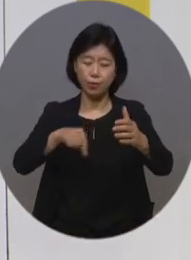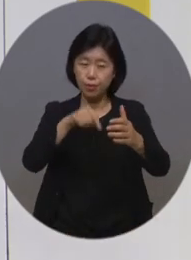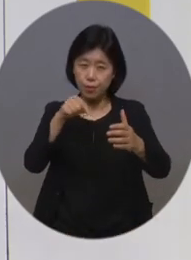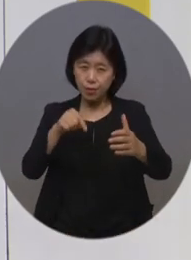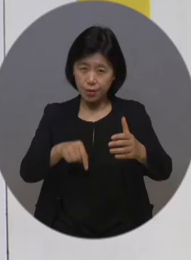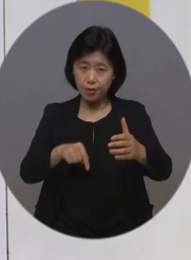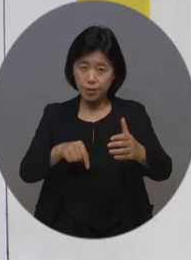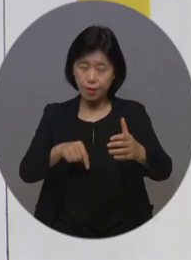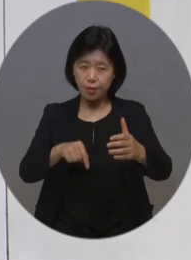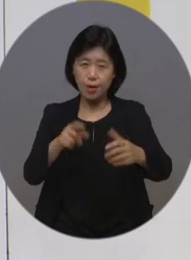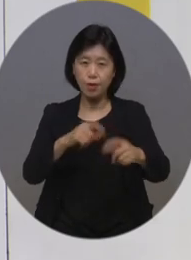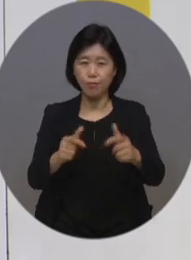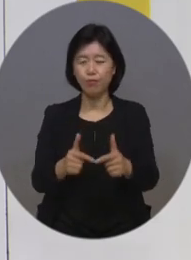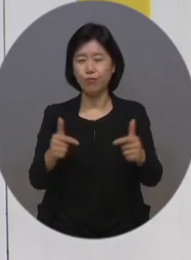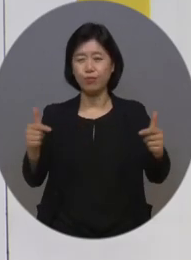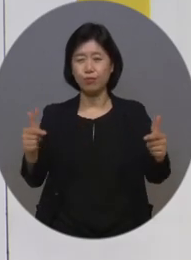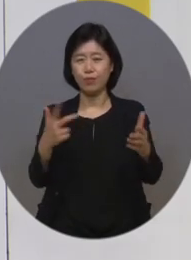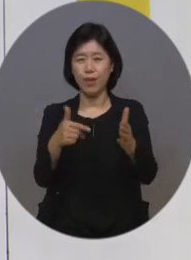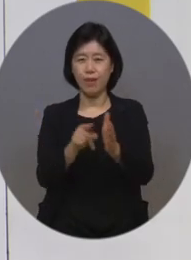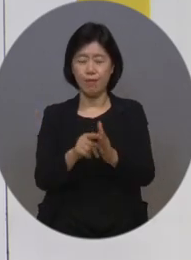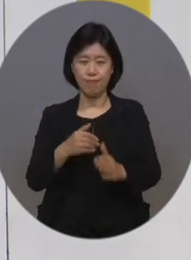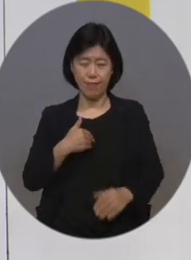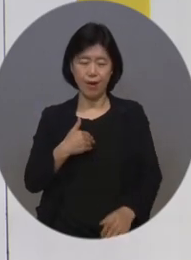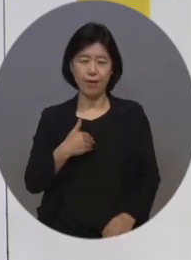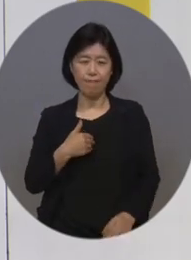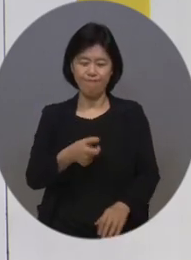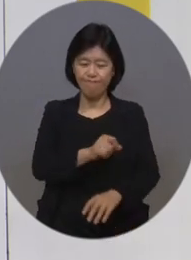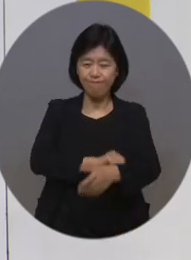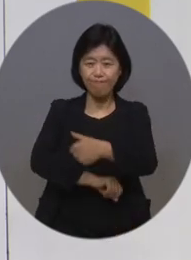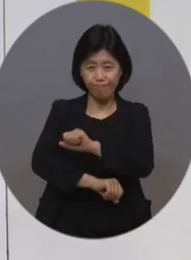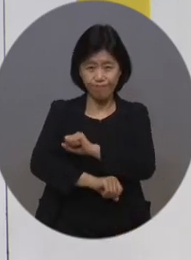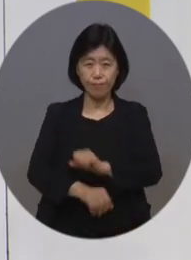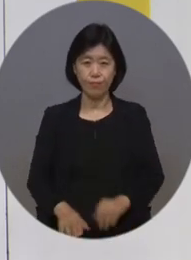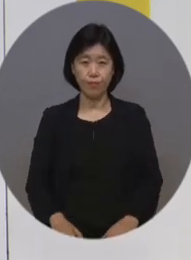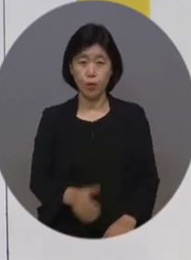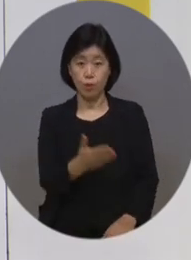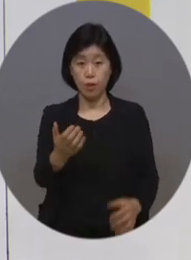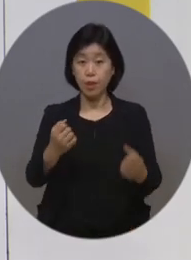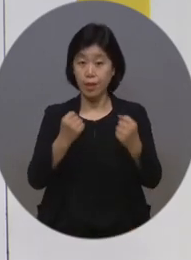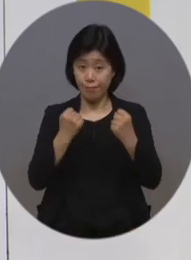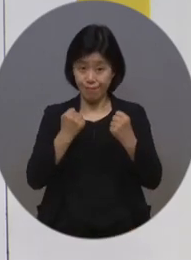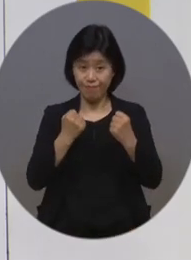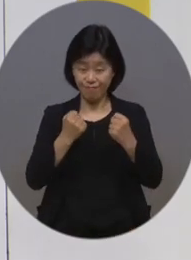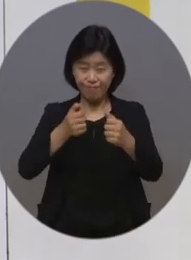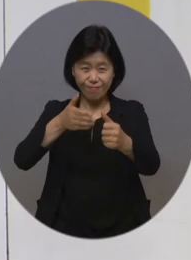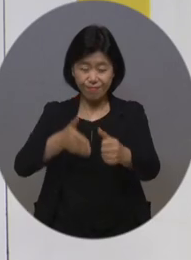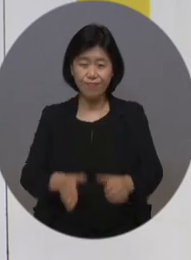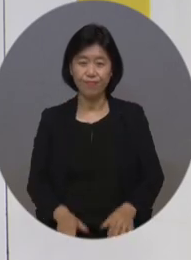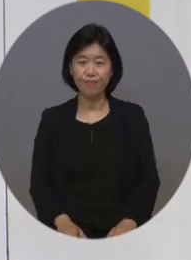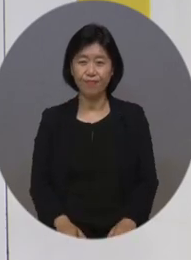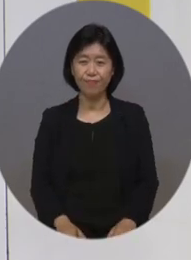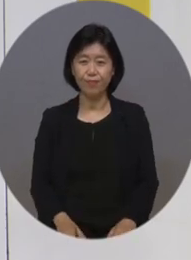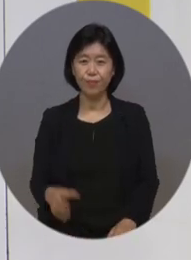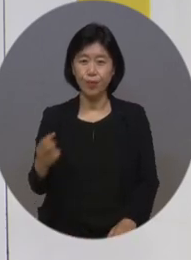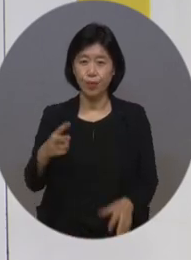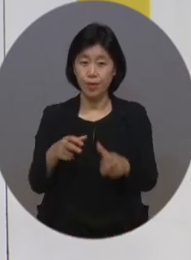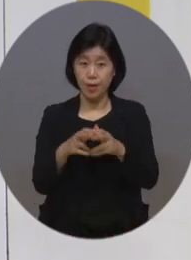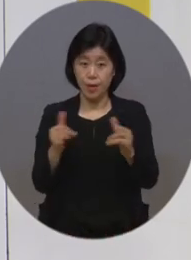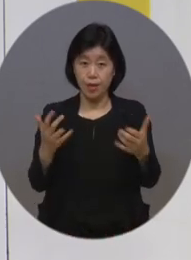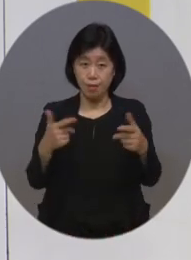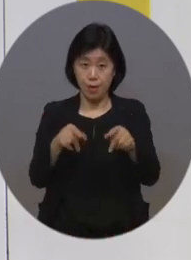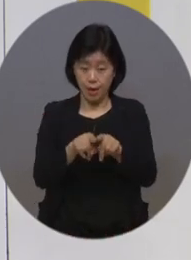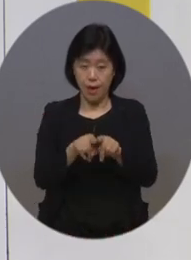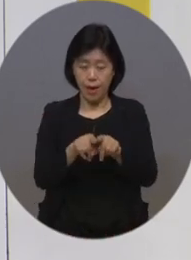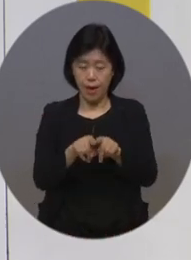확산되도록 제가 앞장을 서겠습니다 힘내시고요 넨도 저희같은 에 장애인과 함께 동행